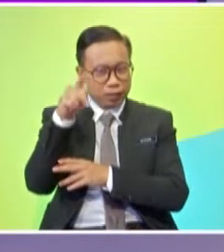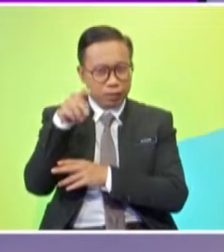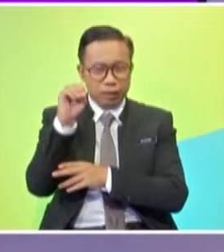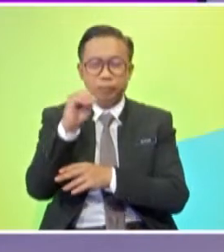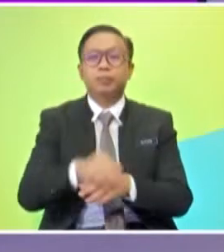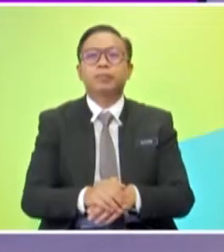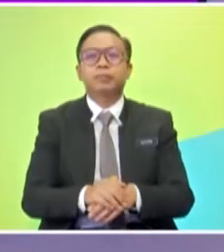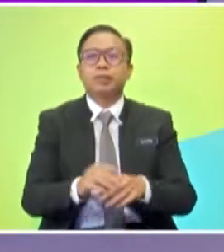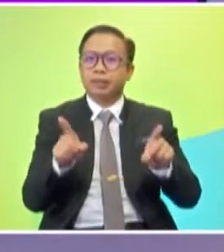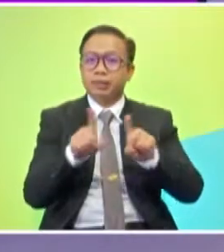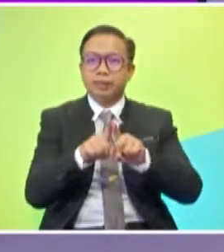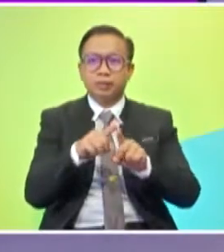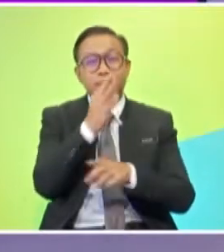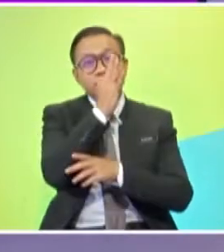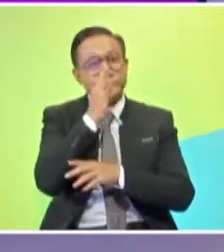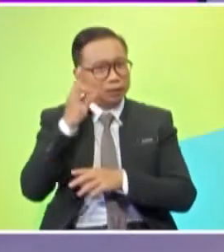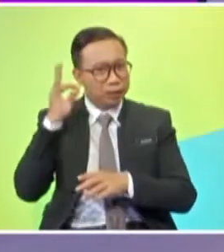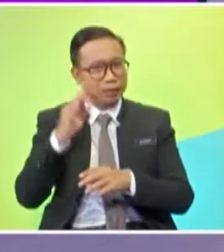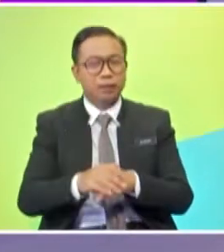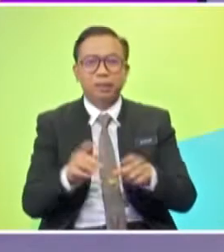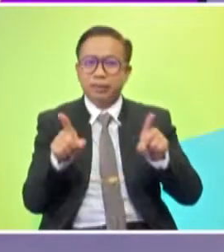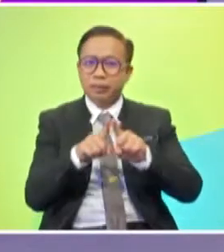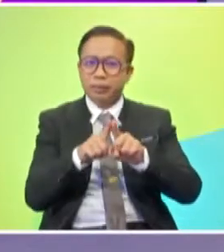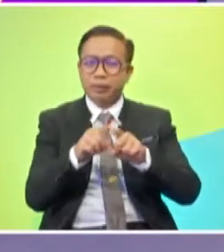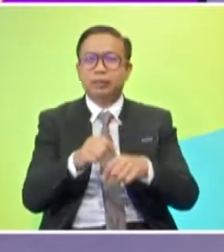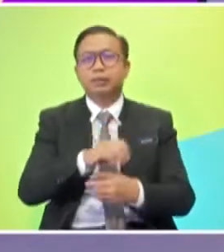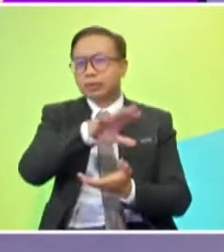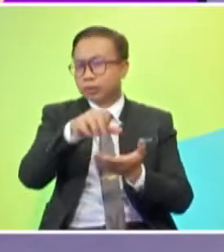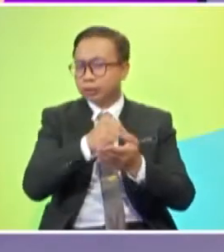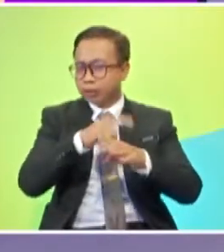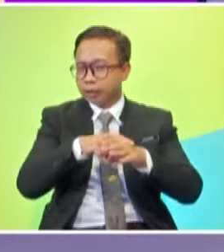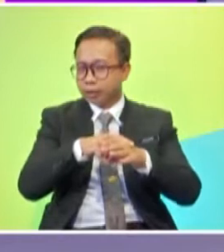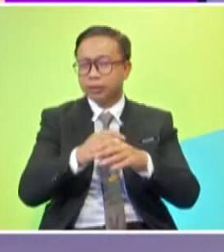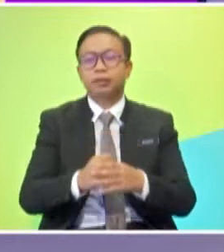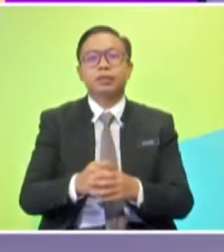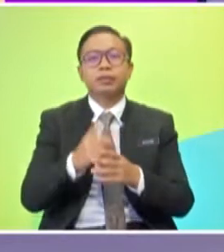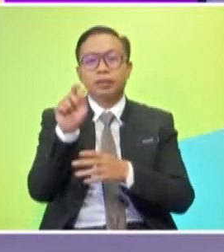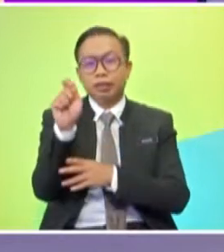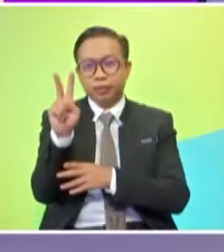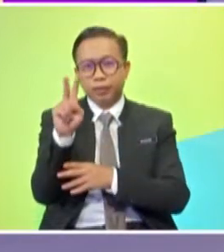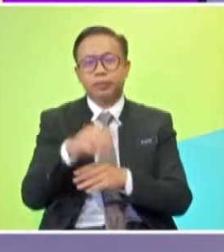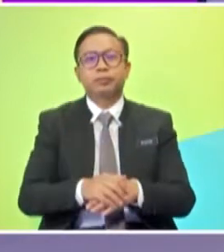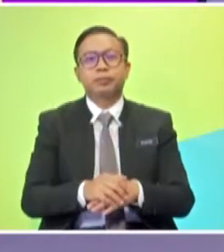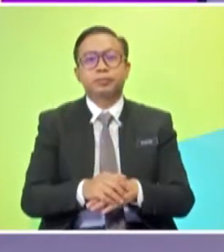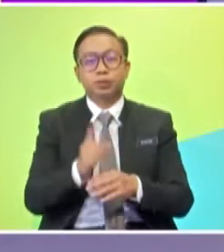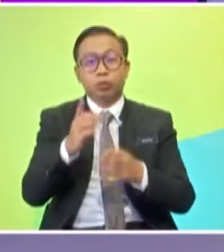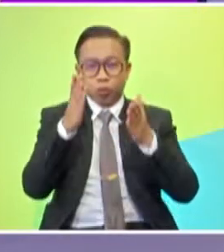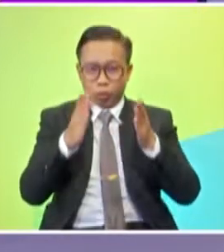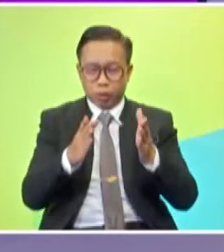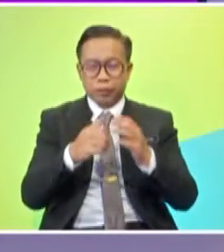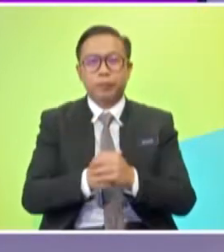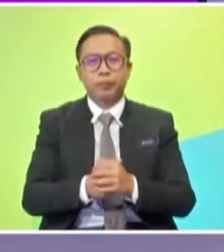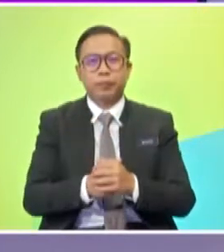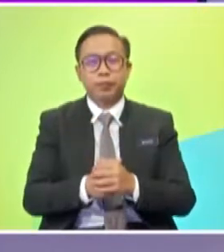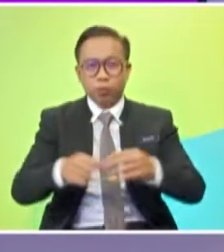lagi besar mendengar Abang visi bersama dengan semuanya Sedang menutup Dedek type-c ini Abang visitor sosok yang ditemani oleh